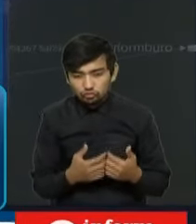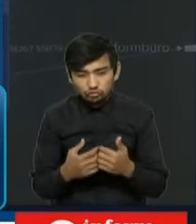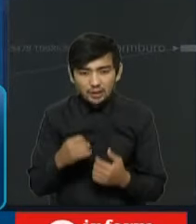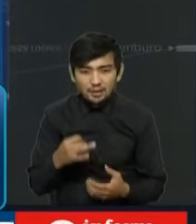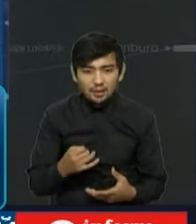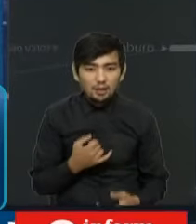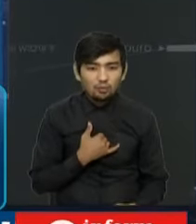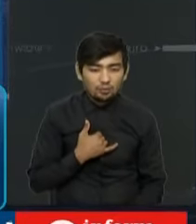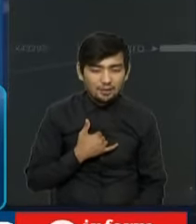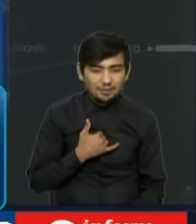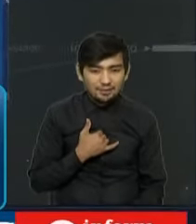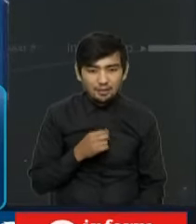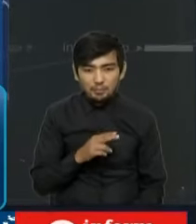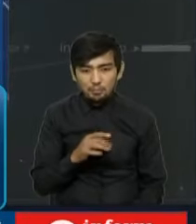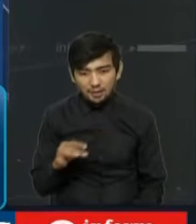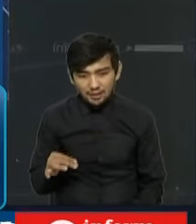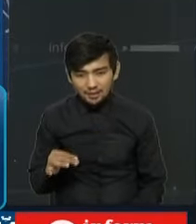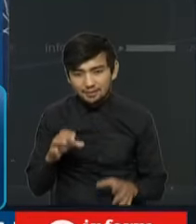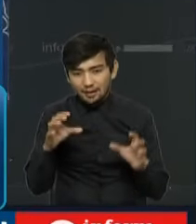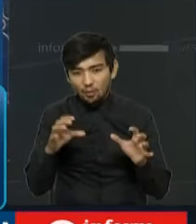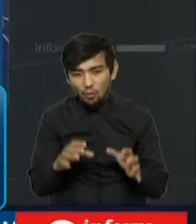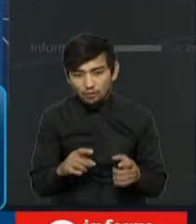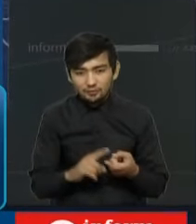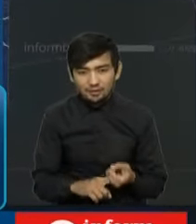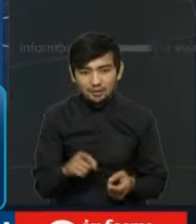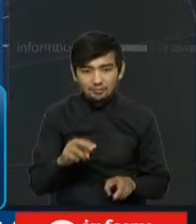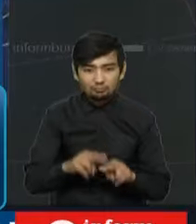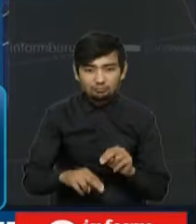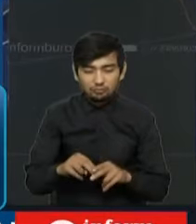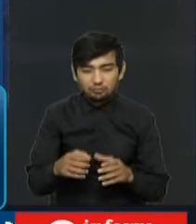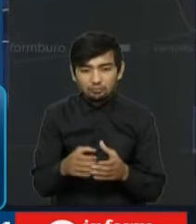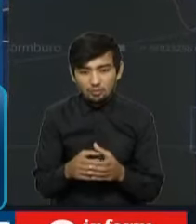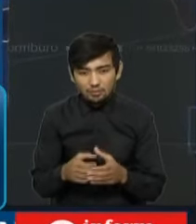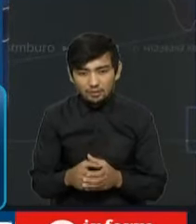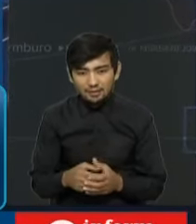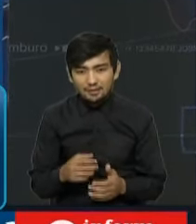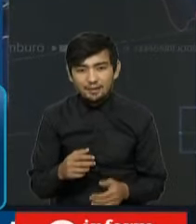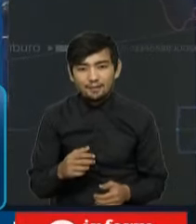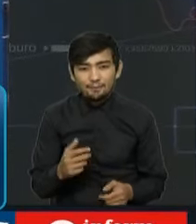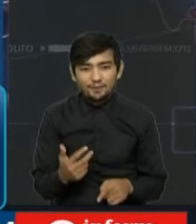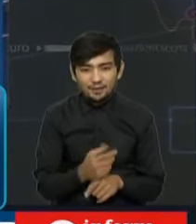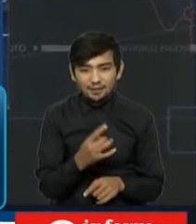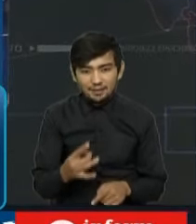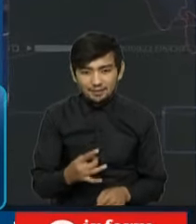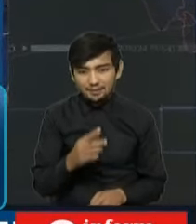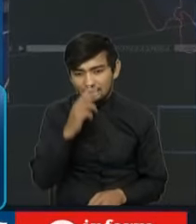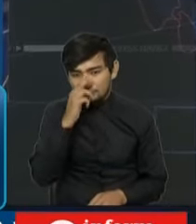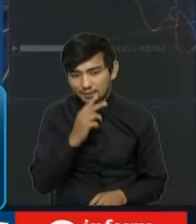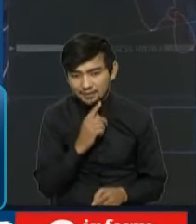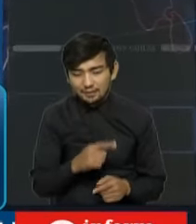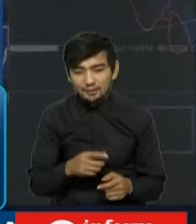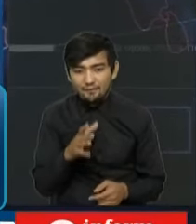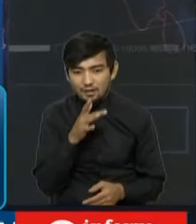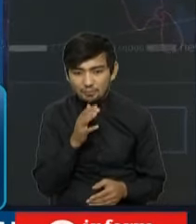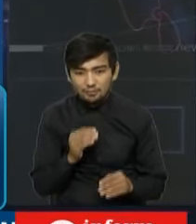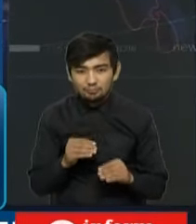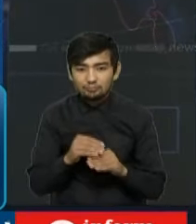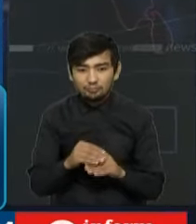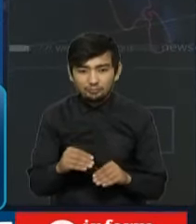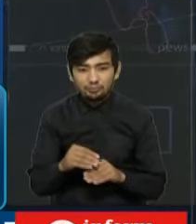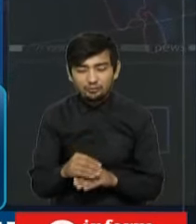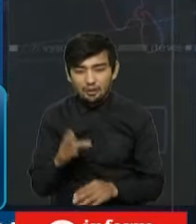у нас при действующем законодательстве застройщики имеют право по 3 раза, по 3 месяца продлевать сроки, при этом обосновывая